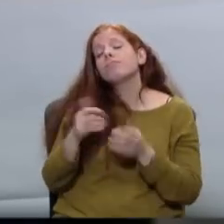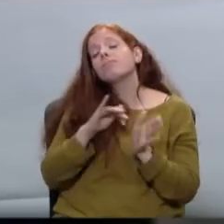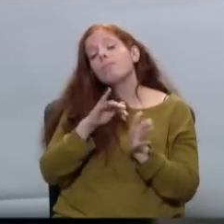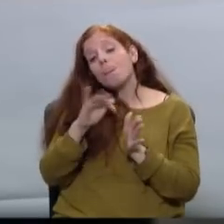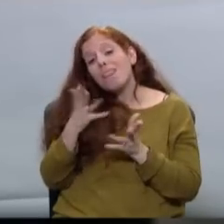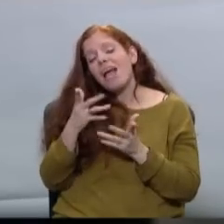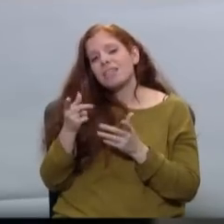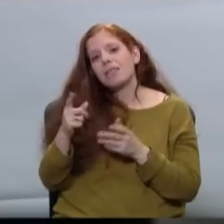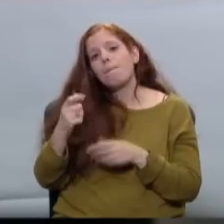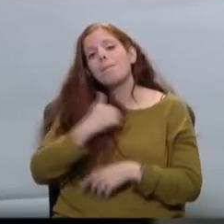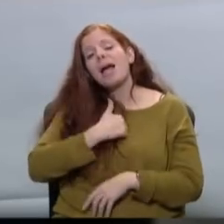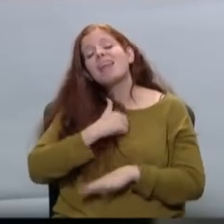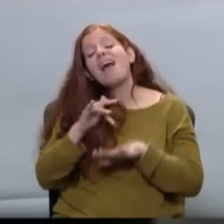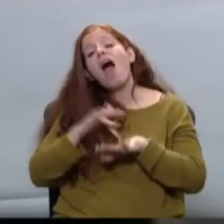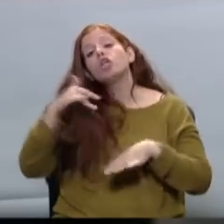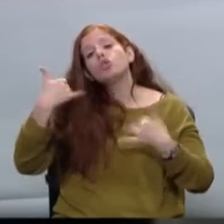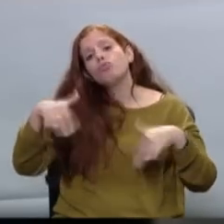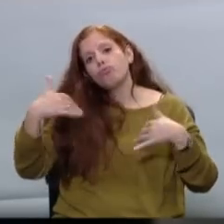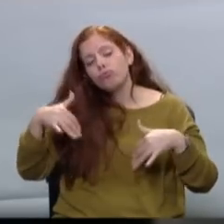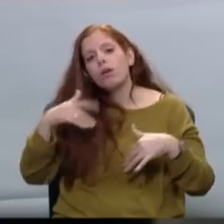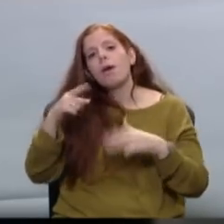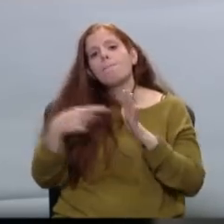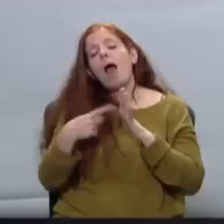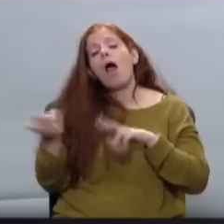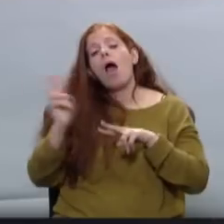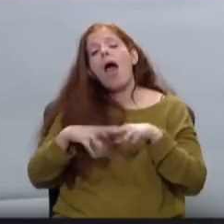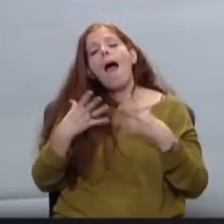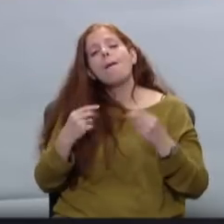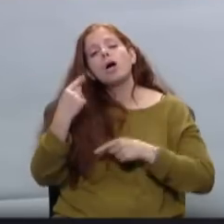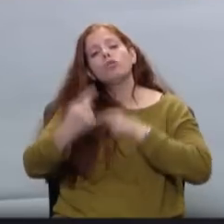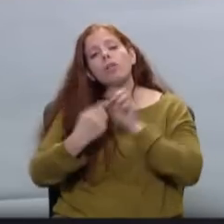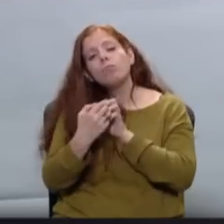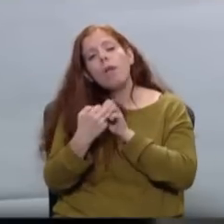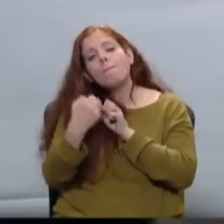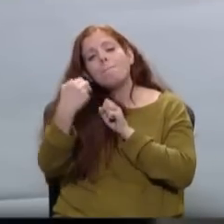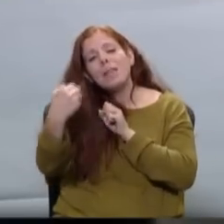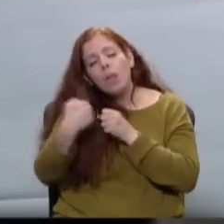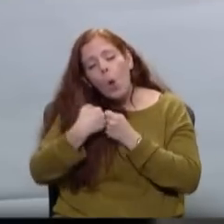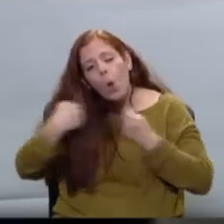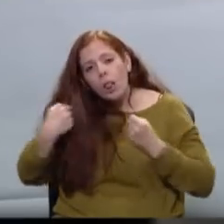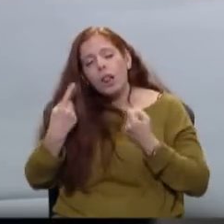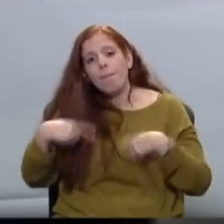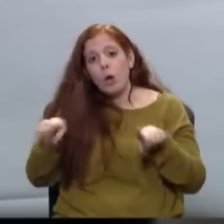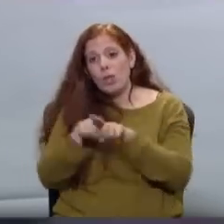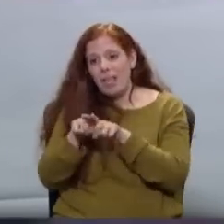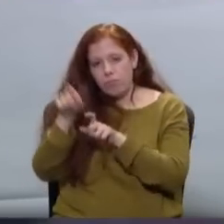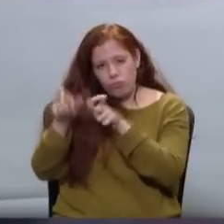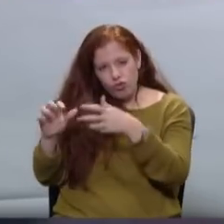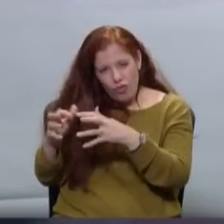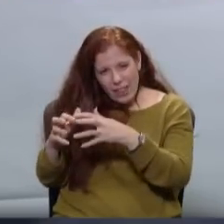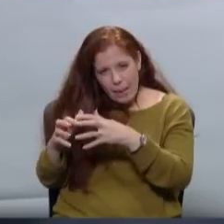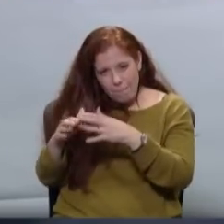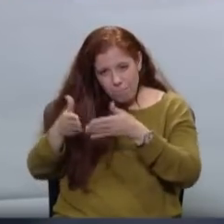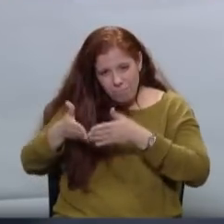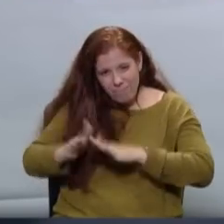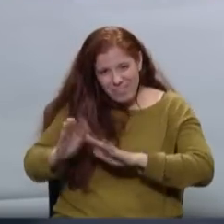מאוד מאוד רגיש, כי בעצם אחרי הרבה שנים של מתיחות בין אותם שבטים ילידים לבין מי שהגיע